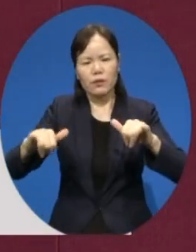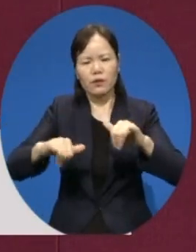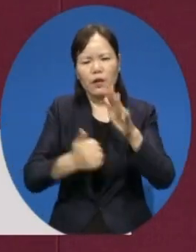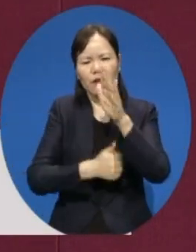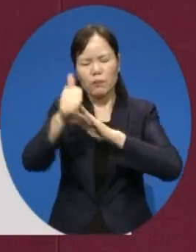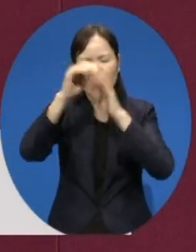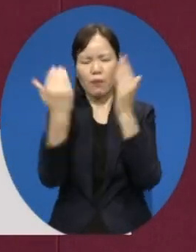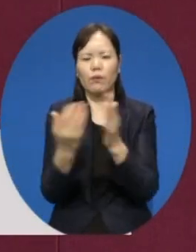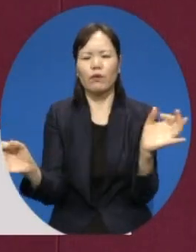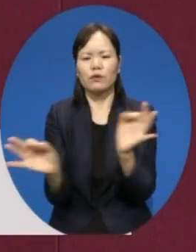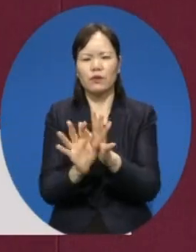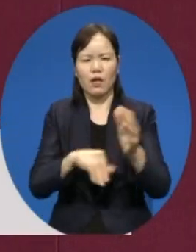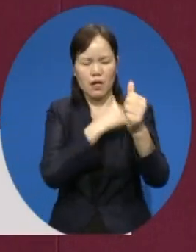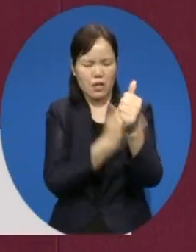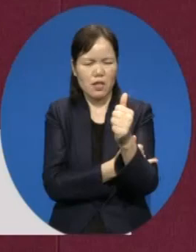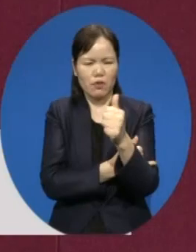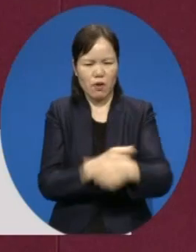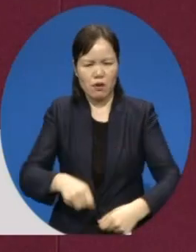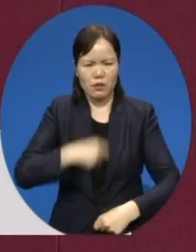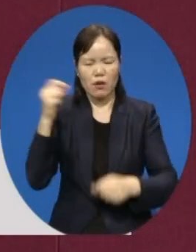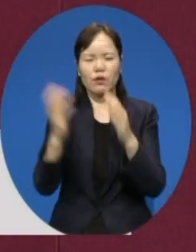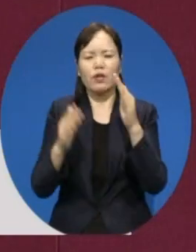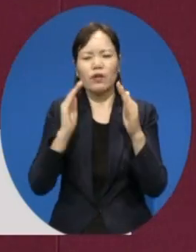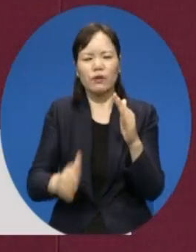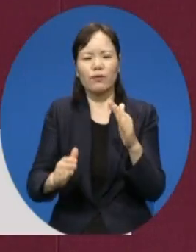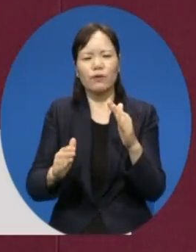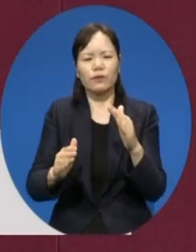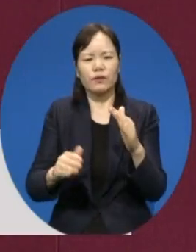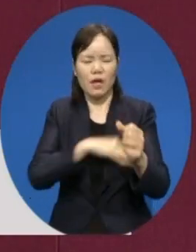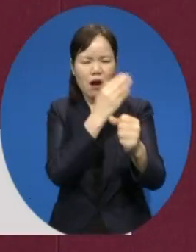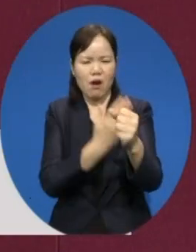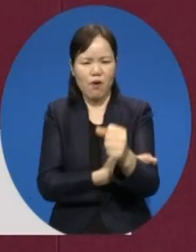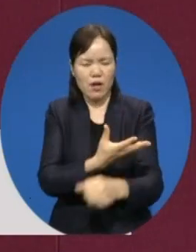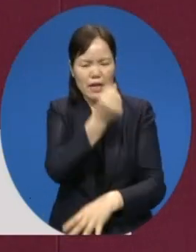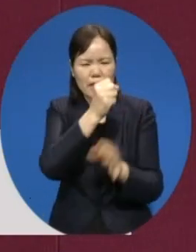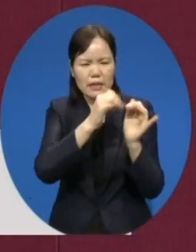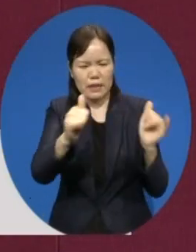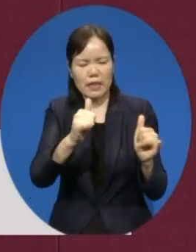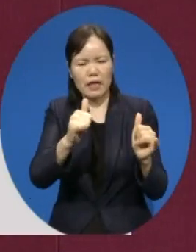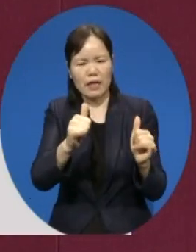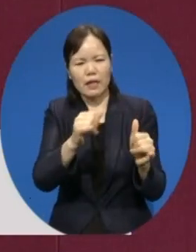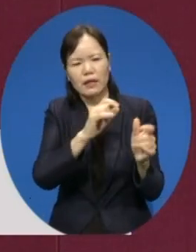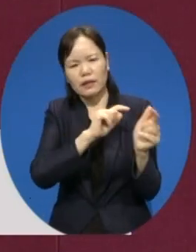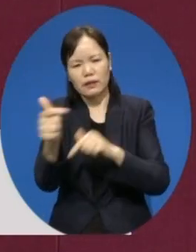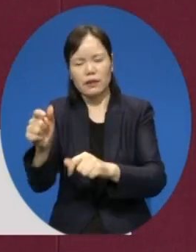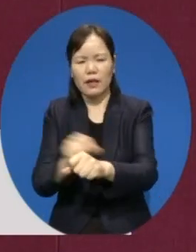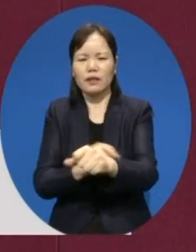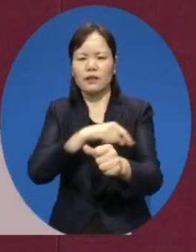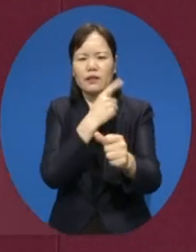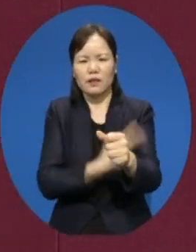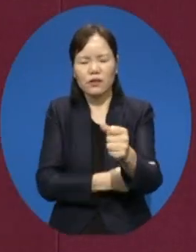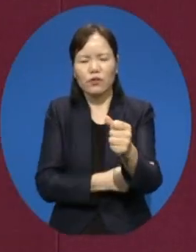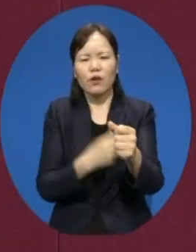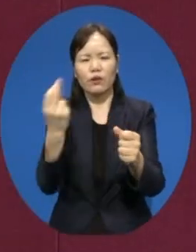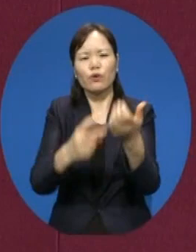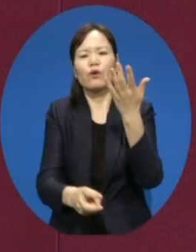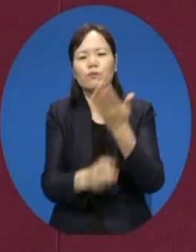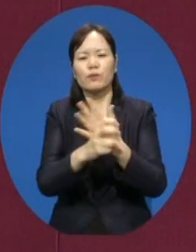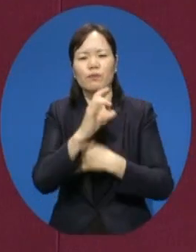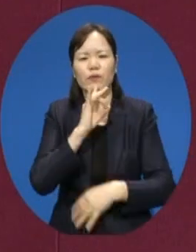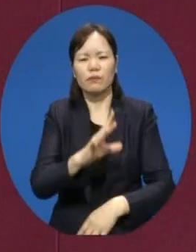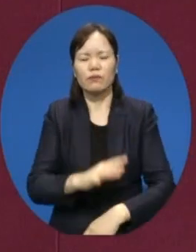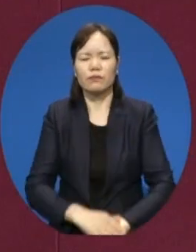없어졌습니다. 인권, 정의, 공정, 권력 가진 자들만의 특권과 반칙일 뿐입니다.